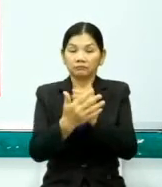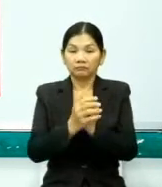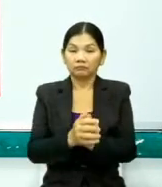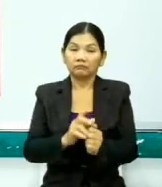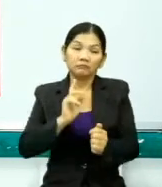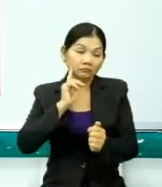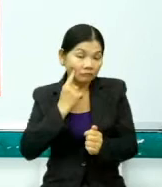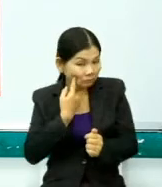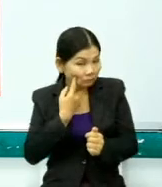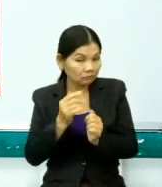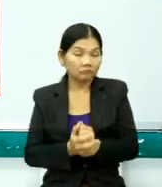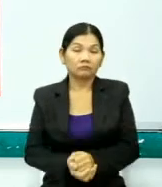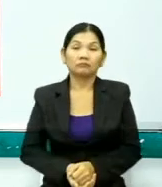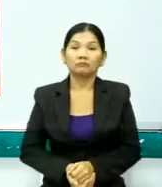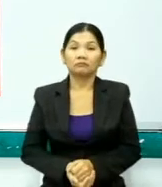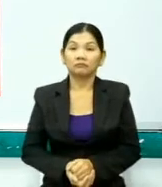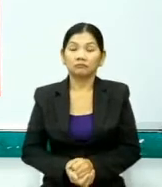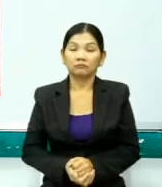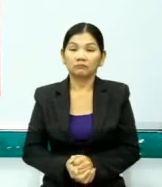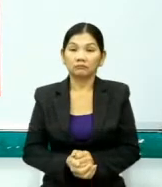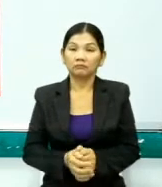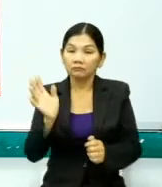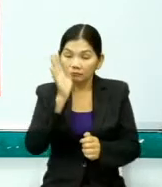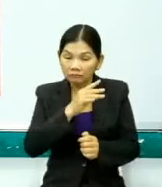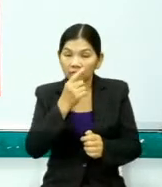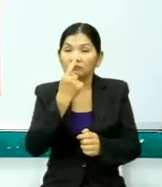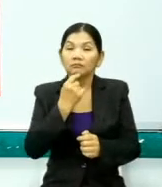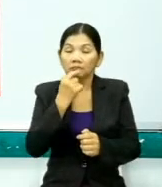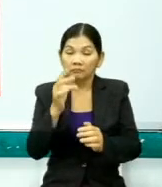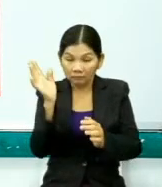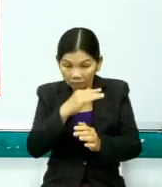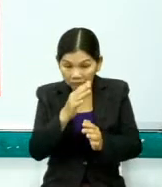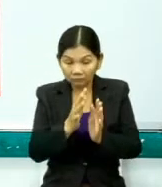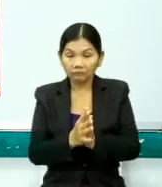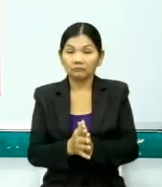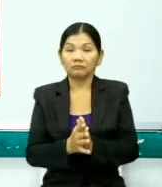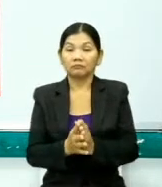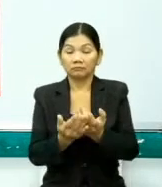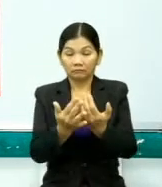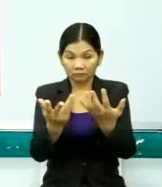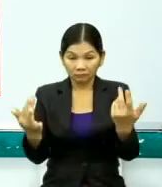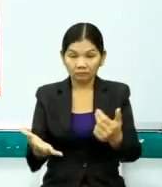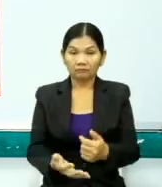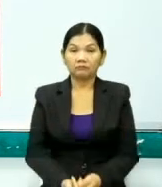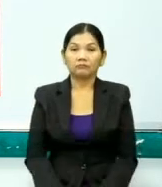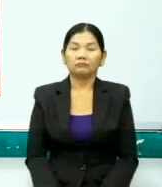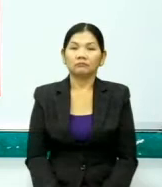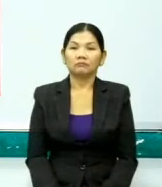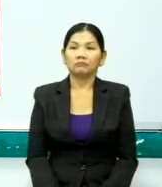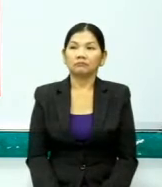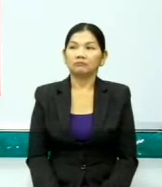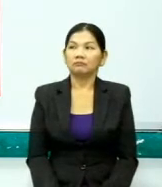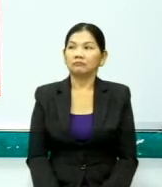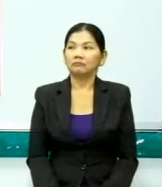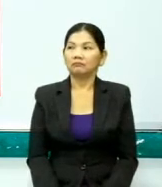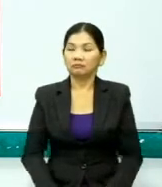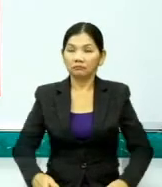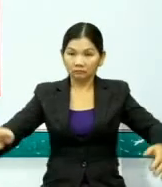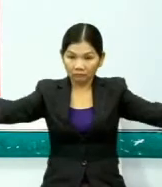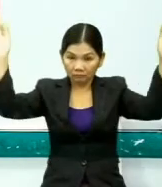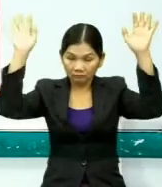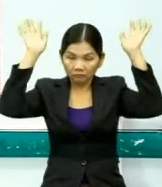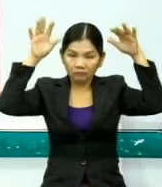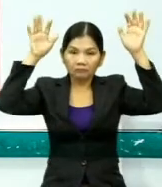chú. Chà, xùm lò cà rì, chà miễn chán con nó. Chà, ọc con lực đáy, lăng